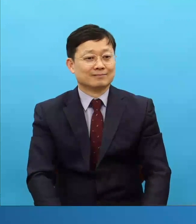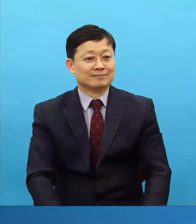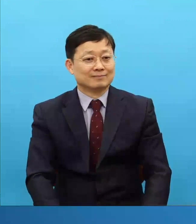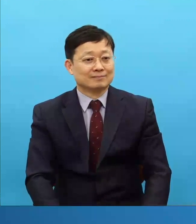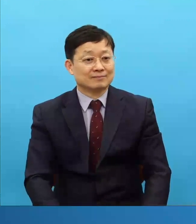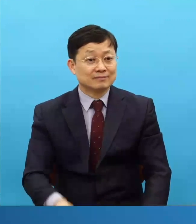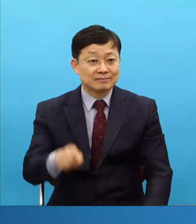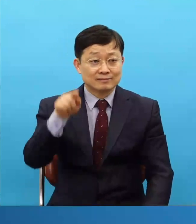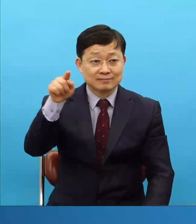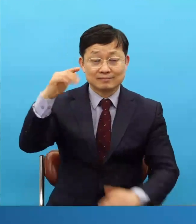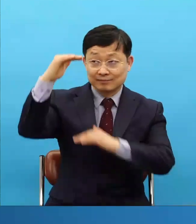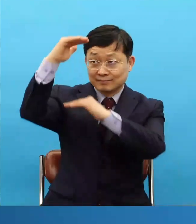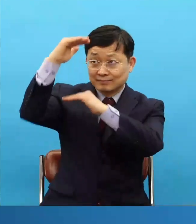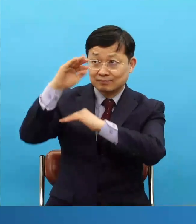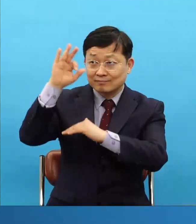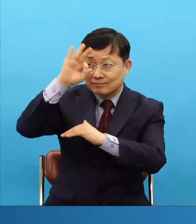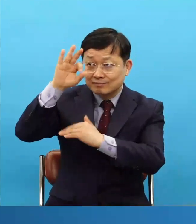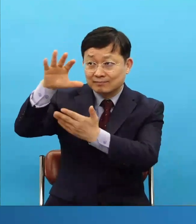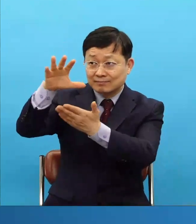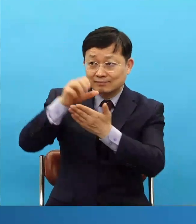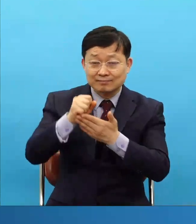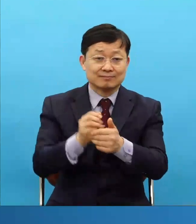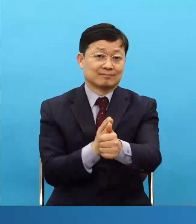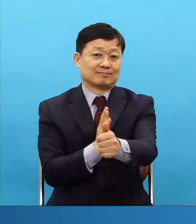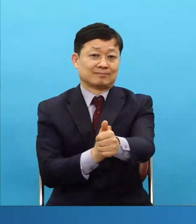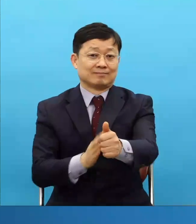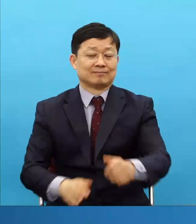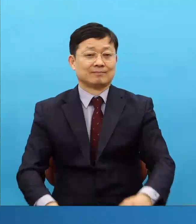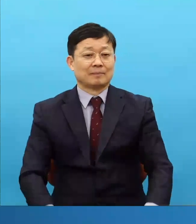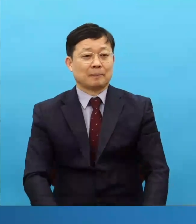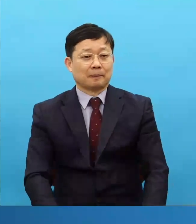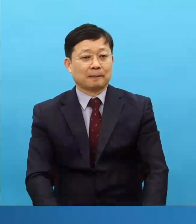찾아내세요. seek this out, this prayer system.